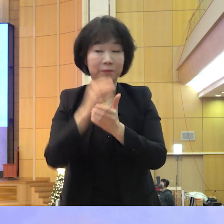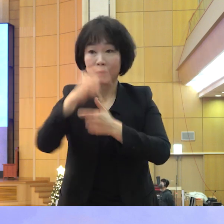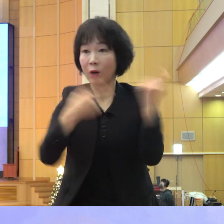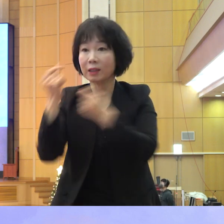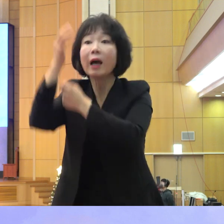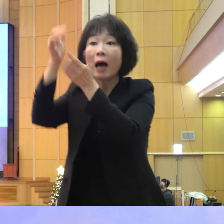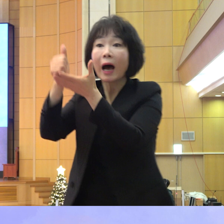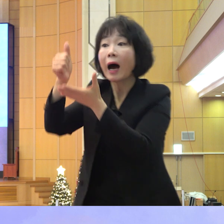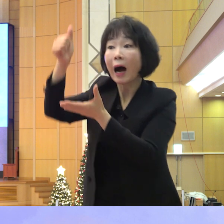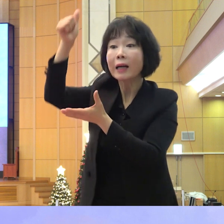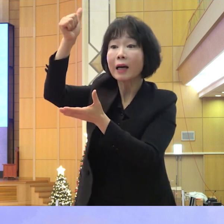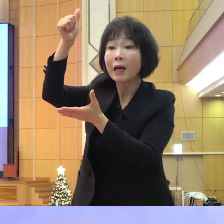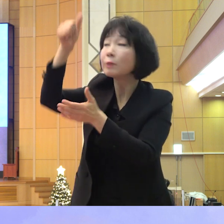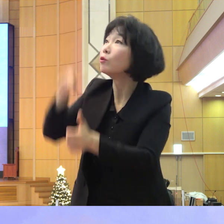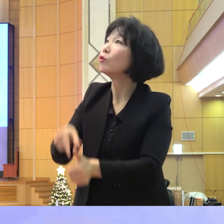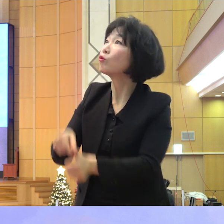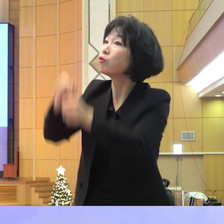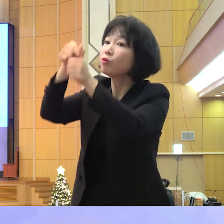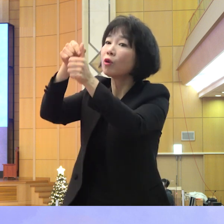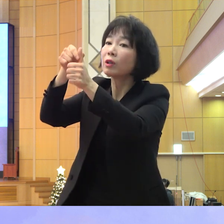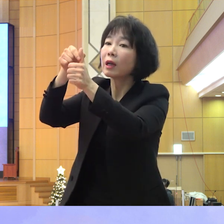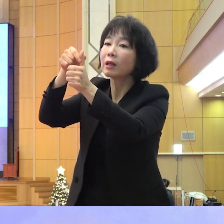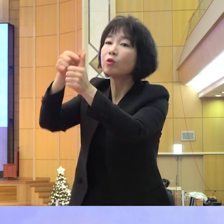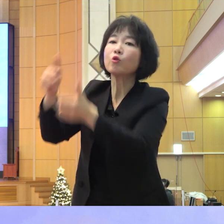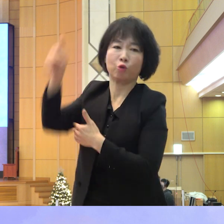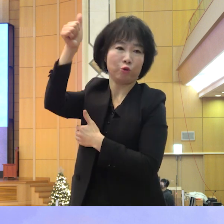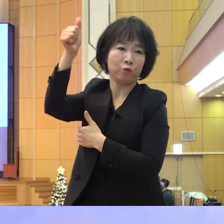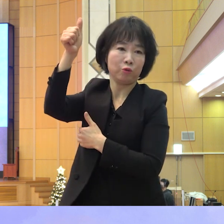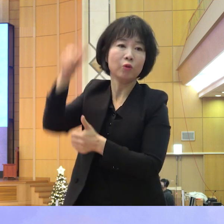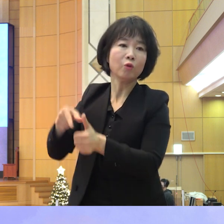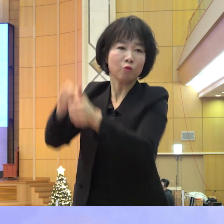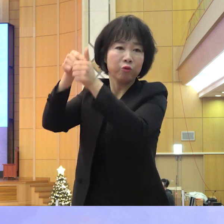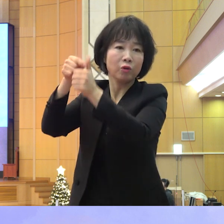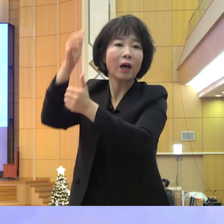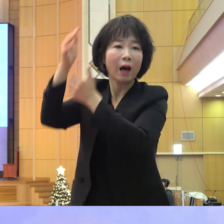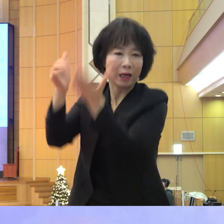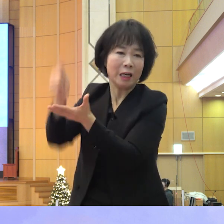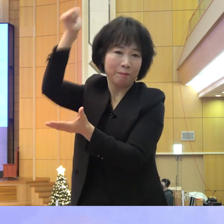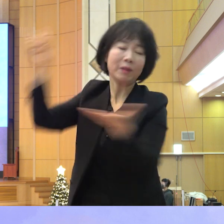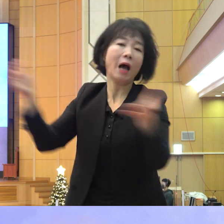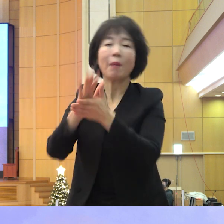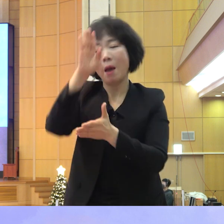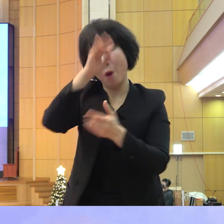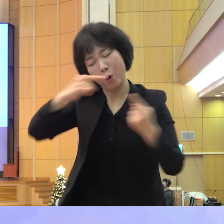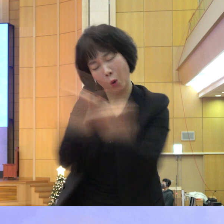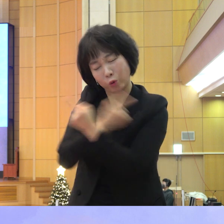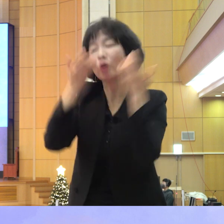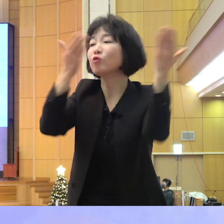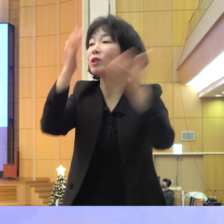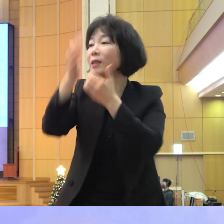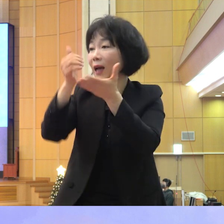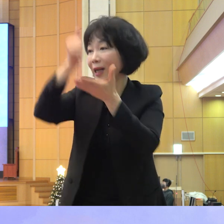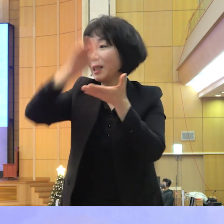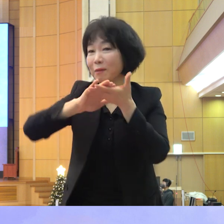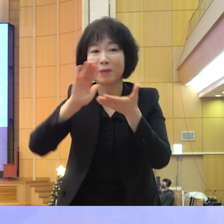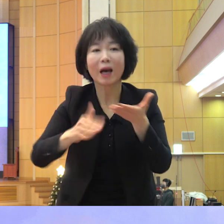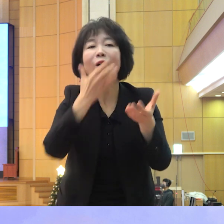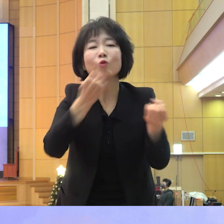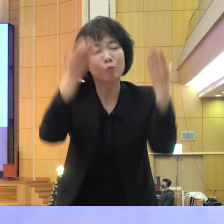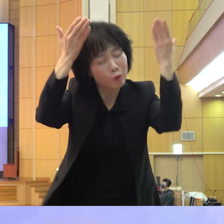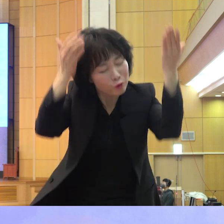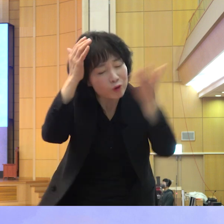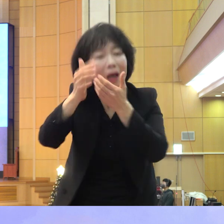하나님은 구원의 하나님이시요, 구원의 하나님이시요, 치료의 하나님이시요,